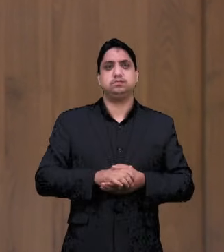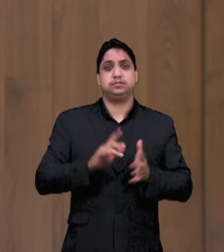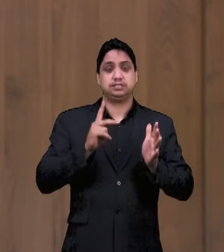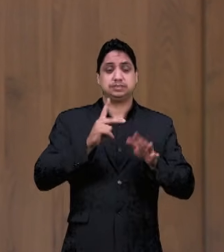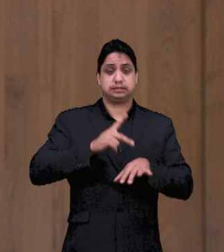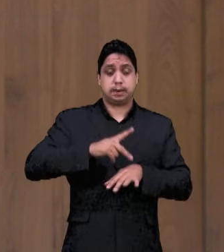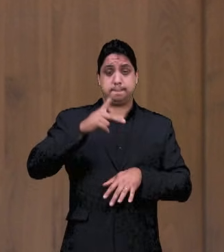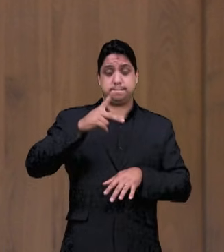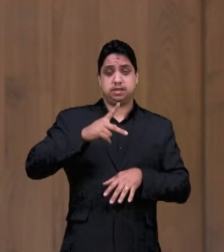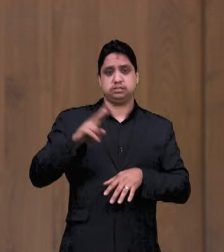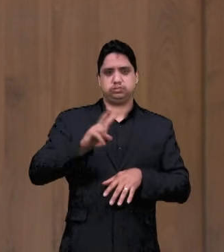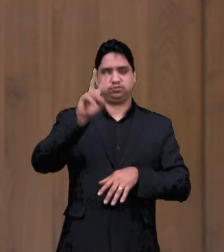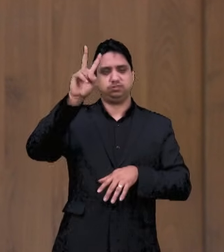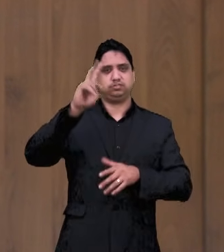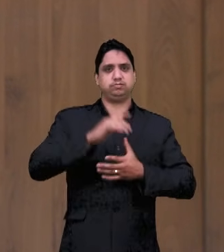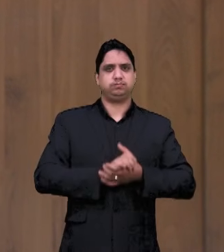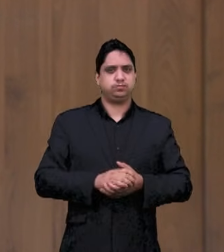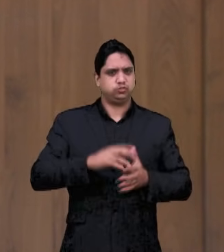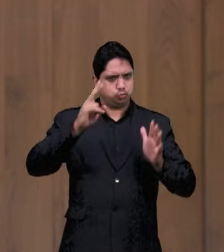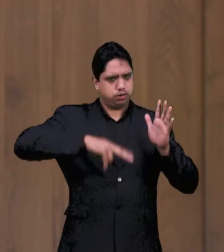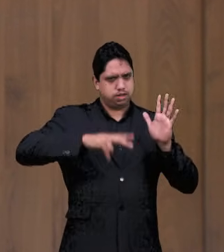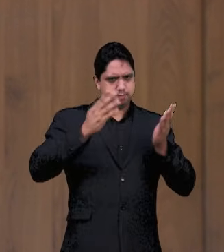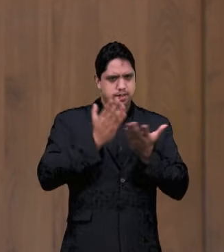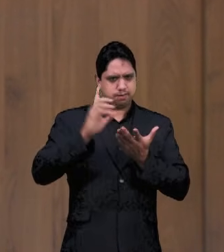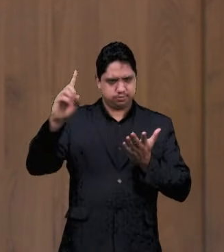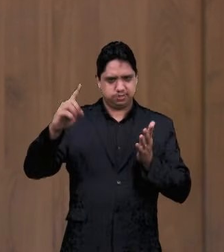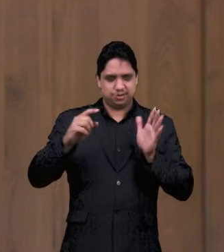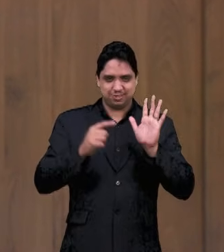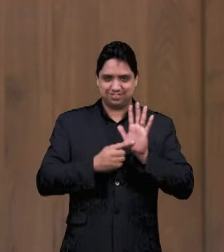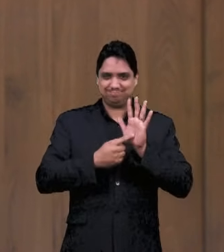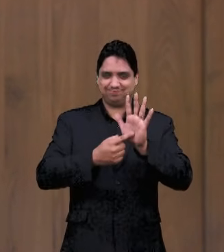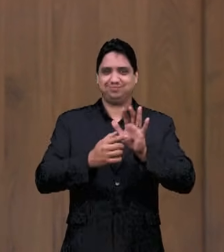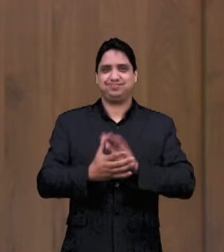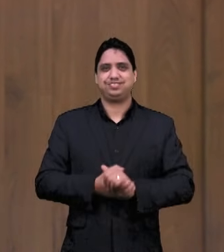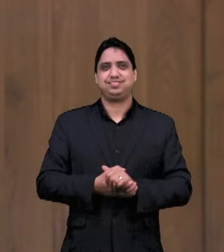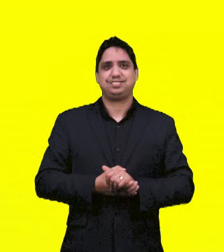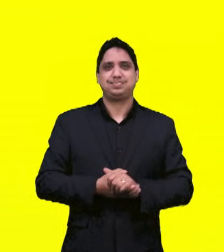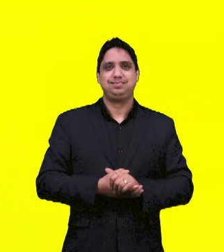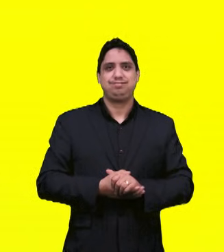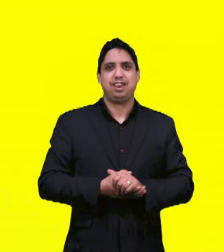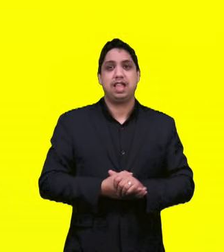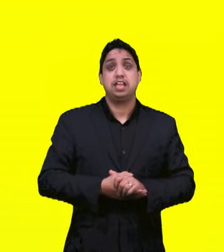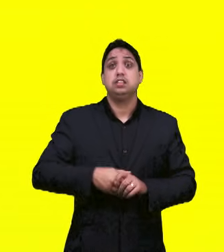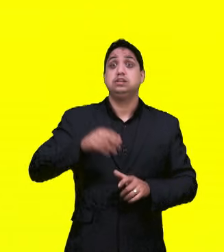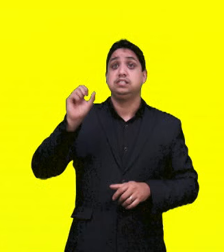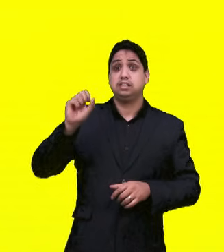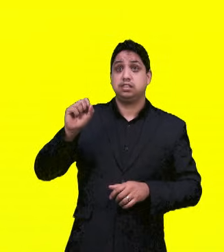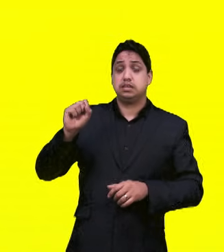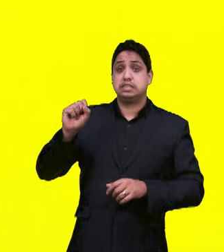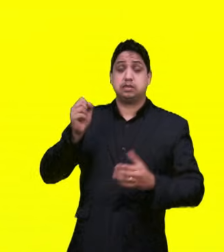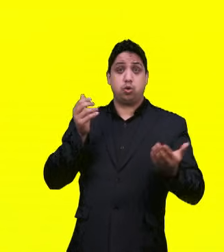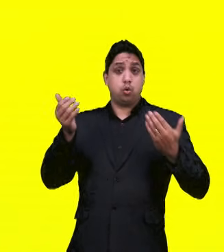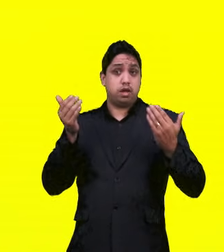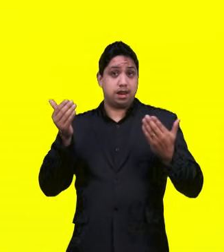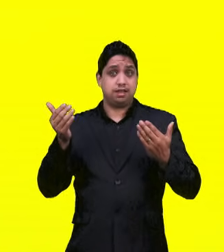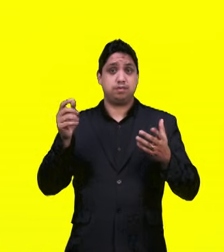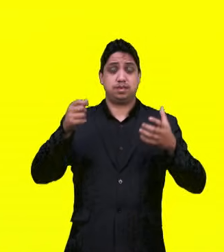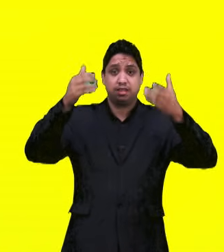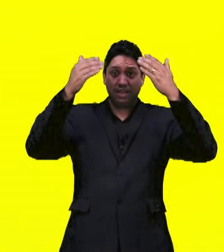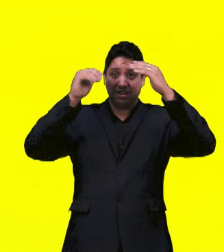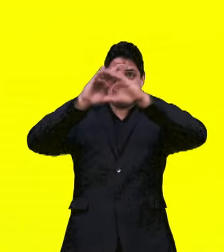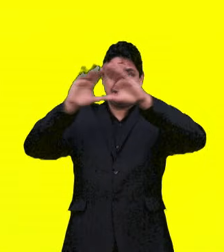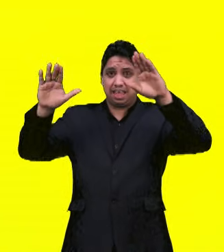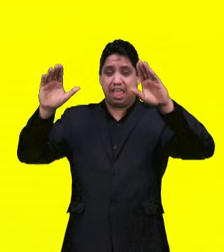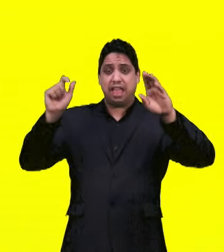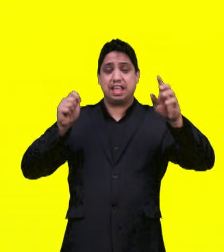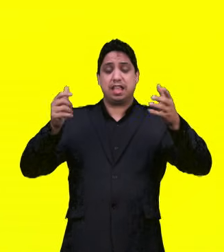la parabole de la perle de Gompie. Nous allons lire la parole du Seigneur. Alors, le royaume des cieux est semblable à l'homme,